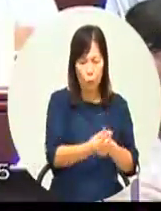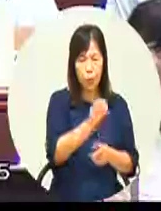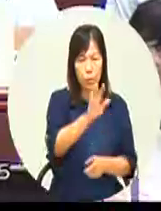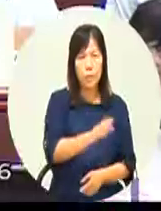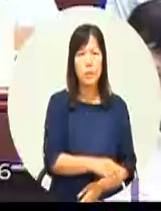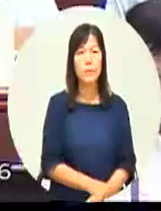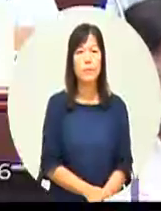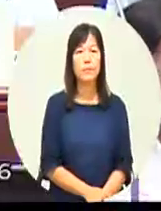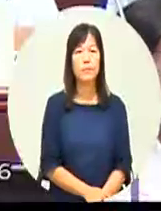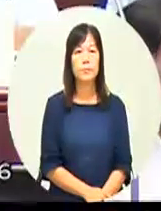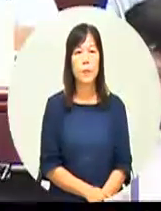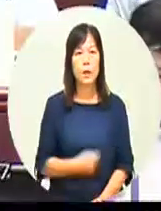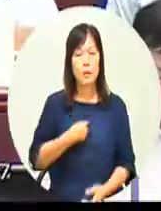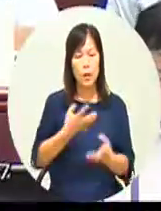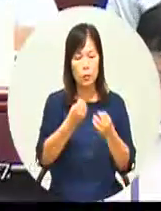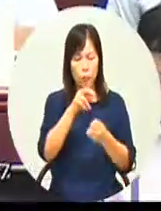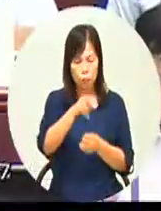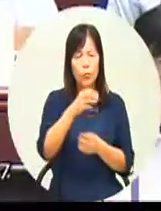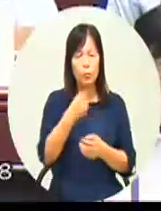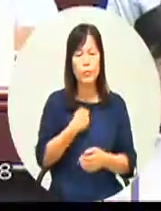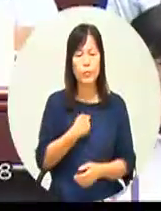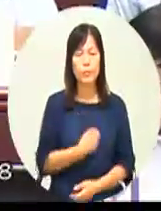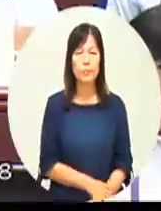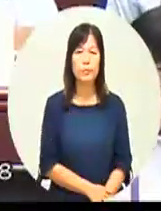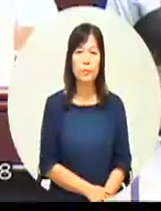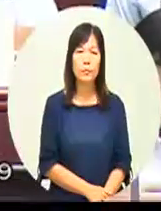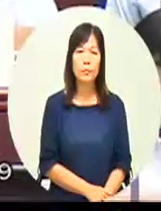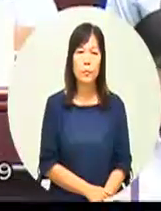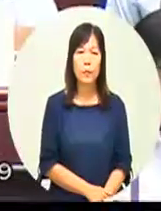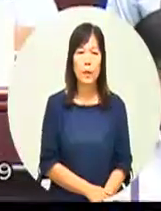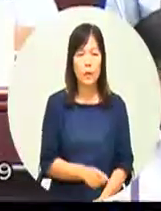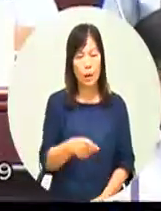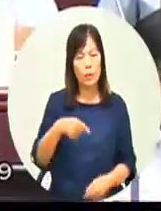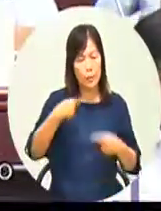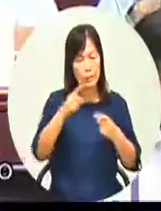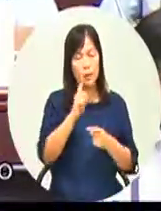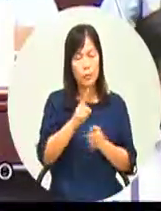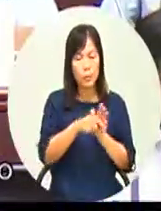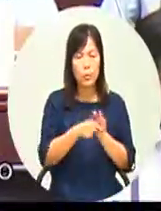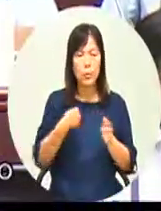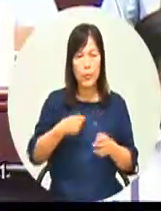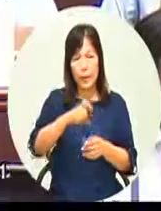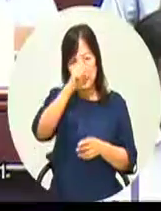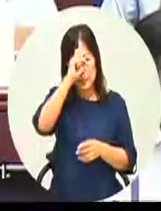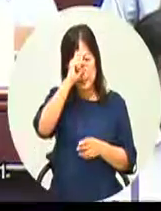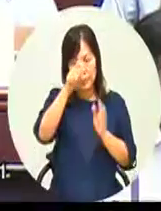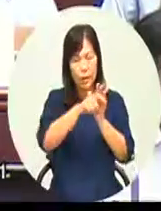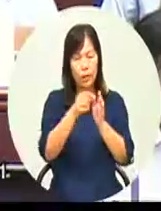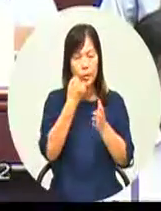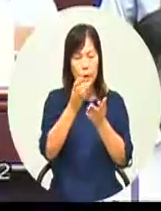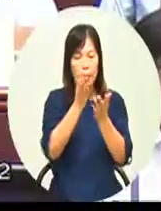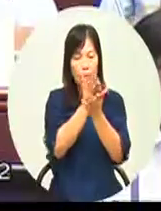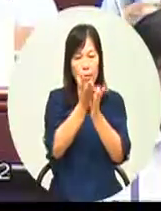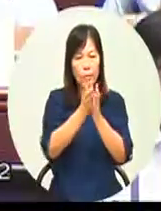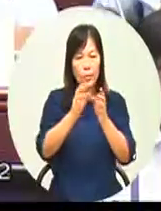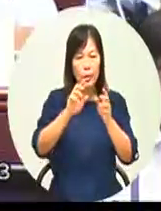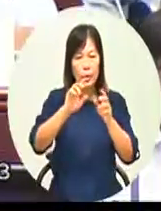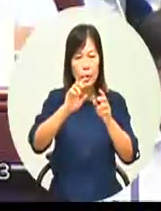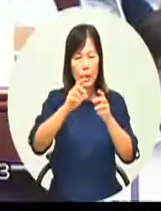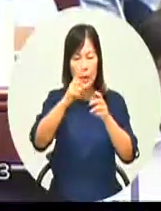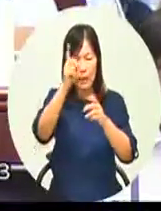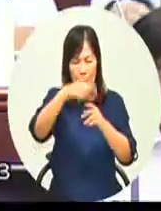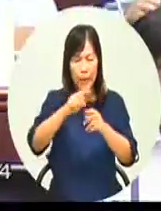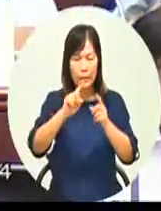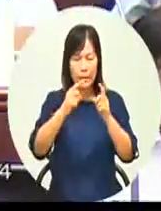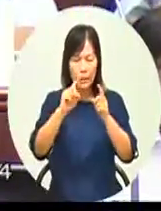这个在数字上都可以看得出来。那当然，我们也常常讲说，我们其实是希望能够开拓更多的客源哈。所以我